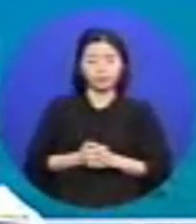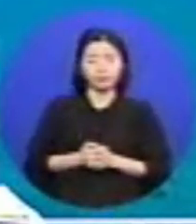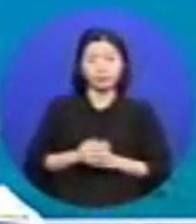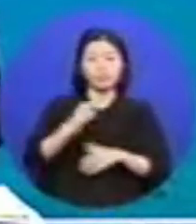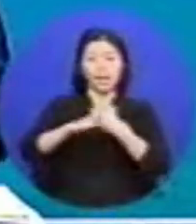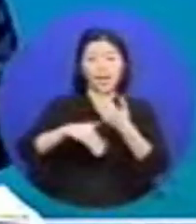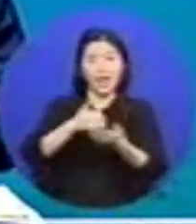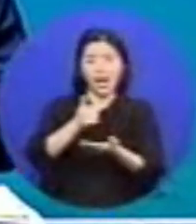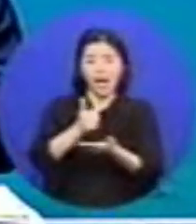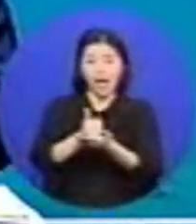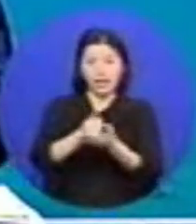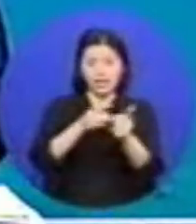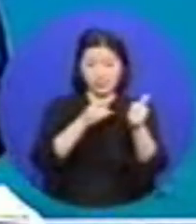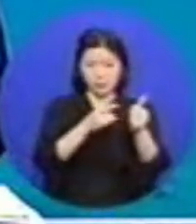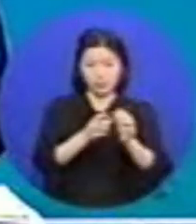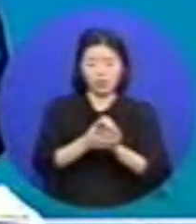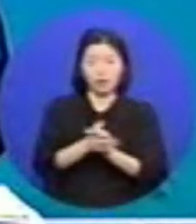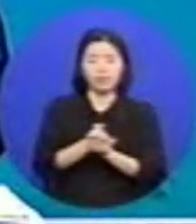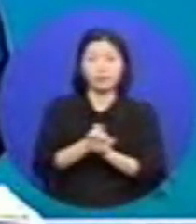하나님께서